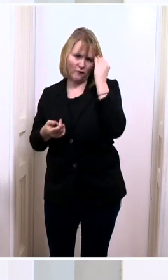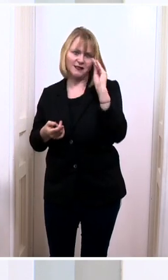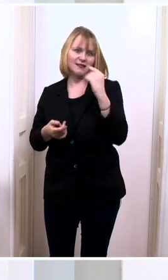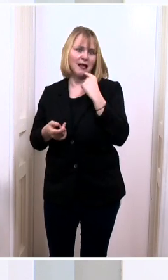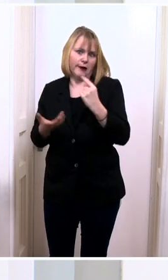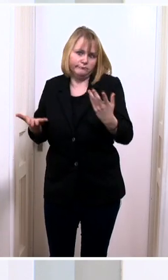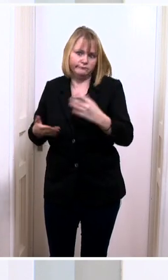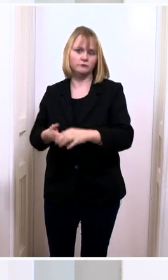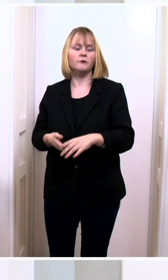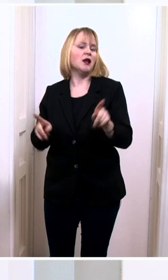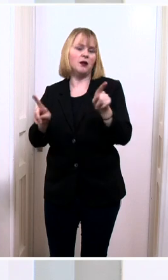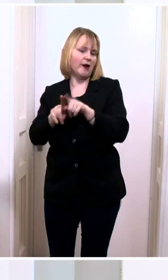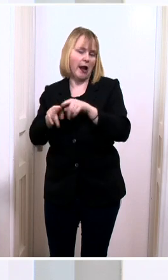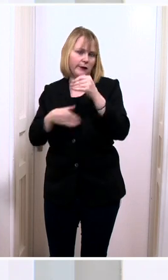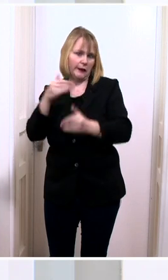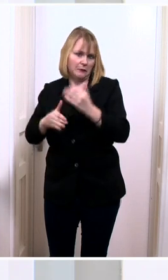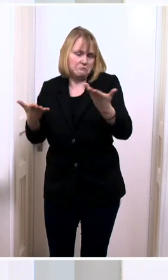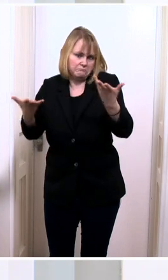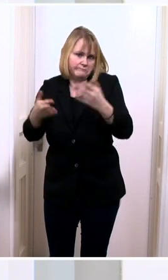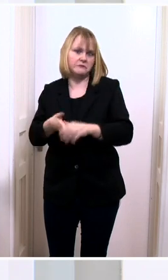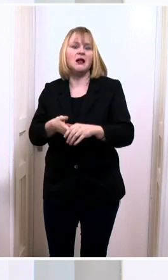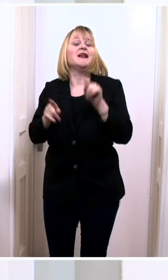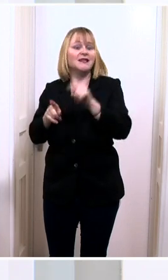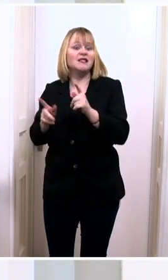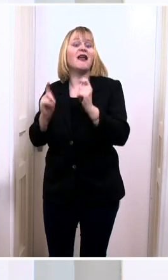natürlich wie immer noch quasi die